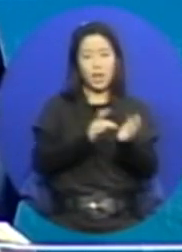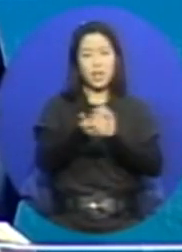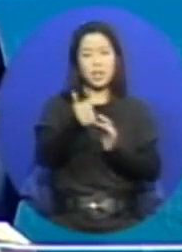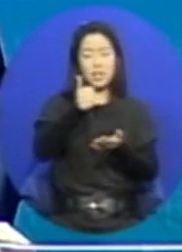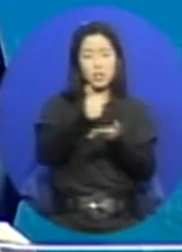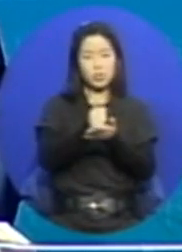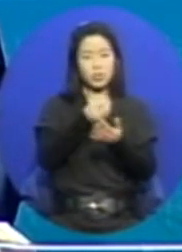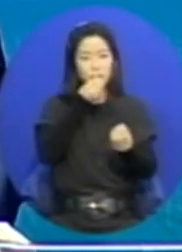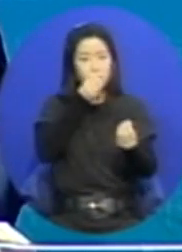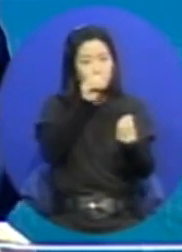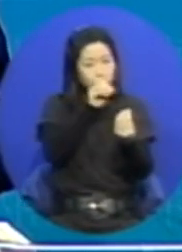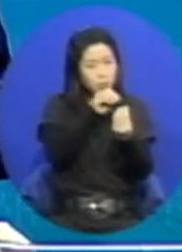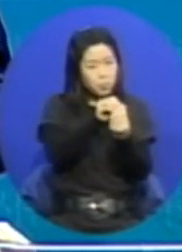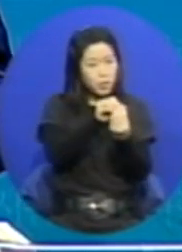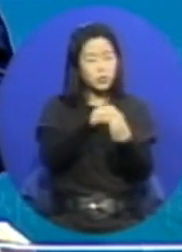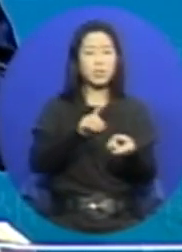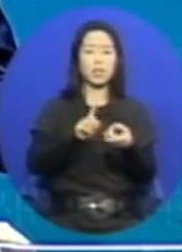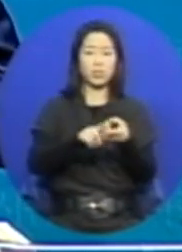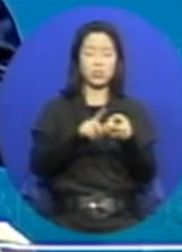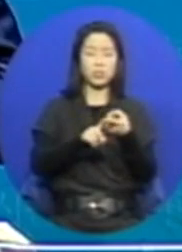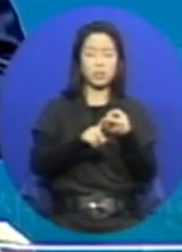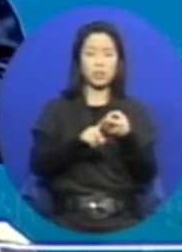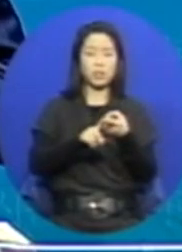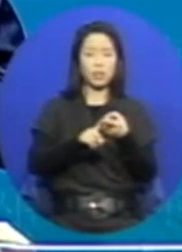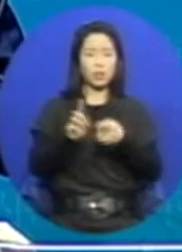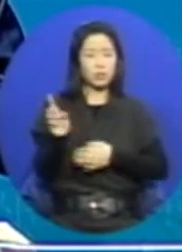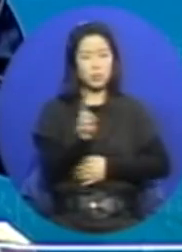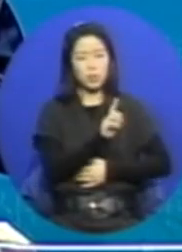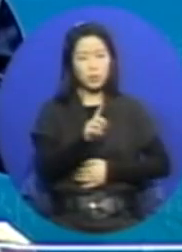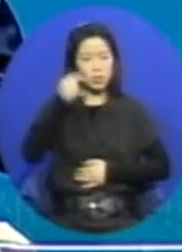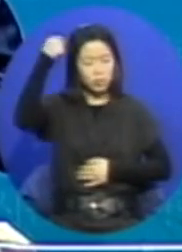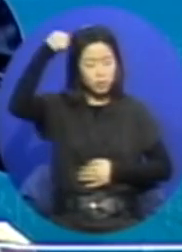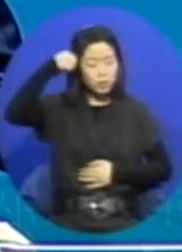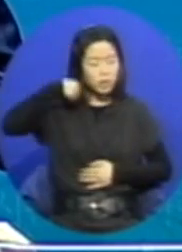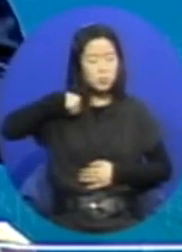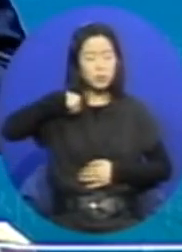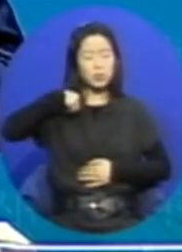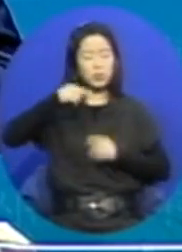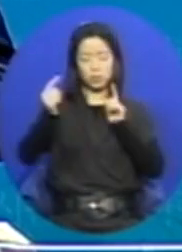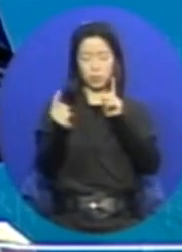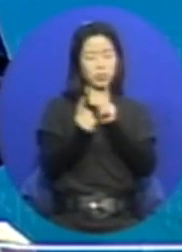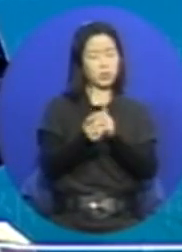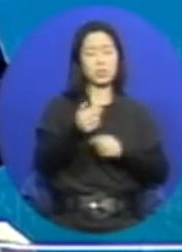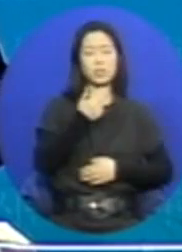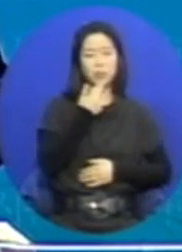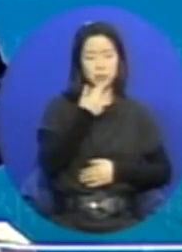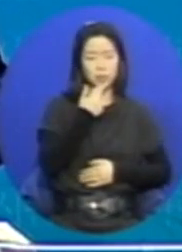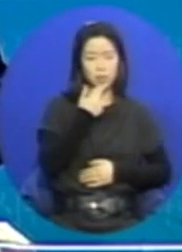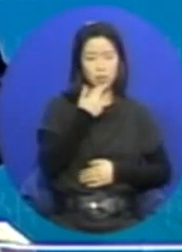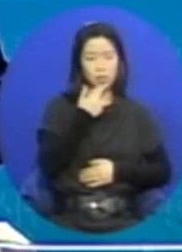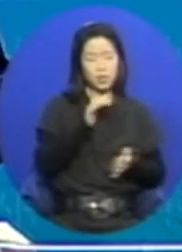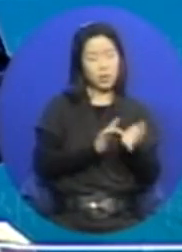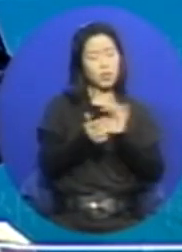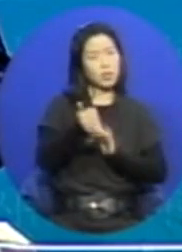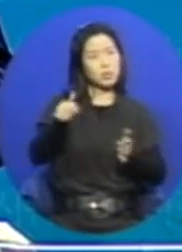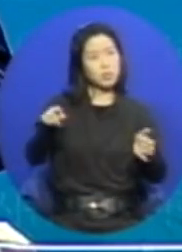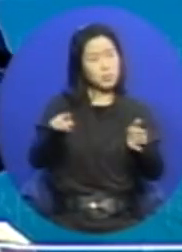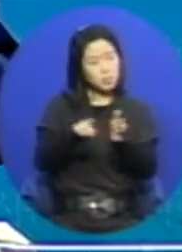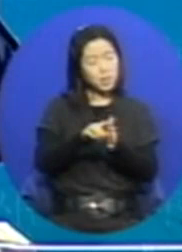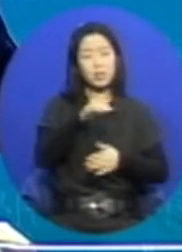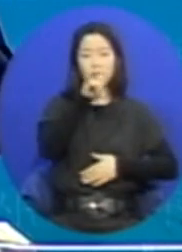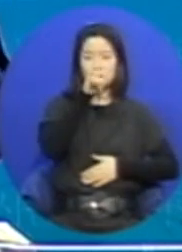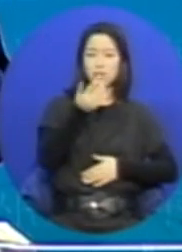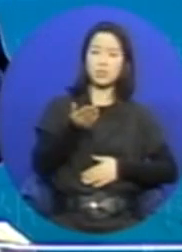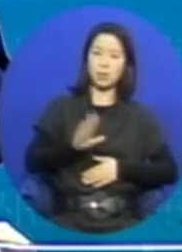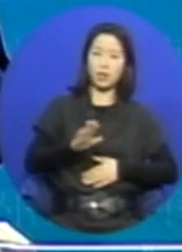것이 전혀 느낌으로 안 와닿는 거죠. 예수님을 믿기는 해요, 내가. 그런데